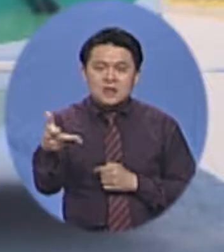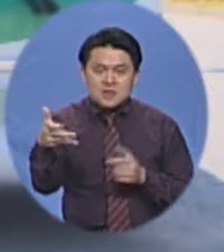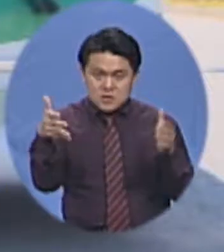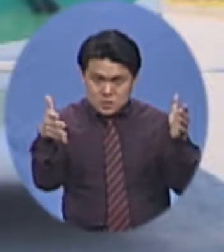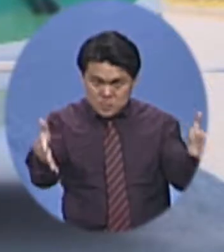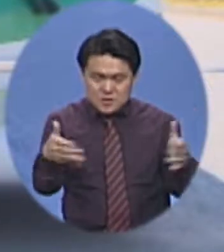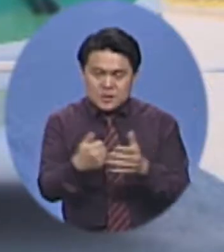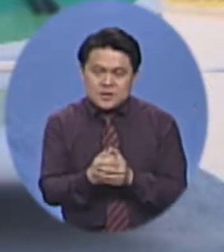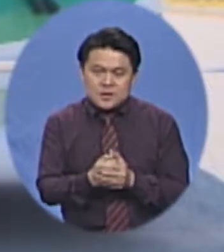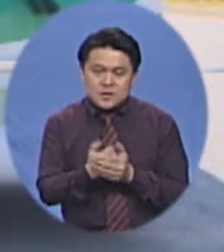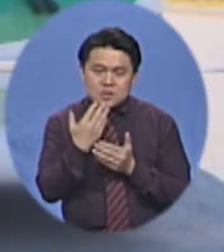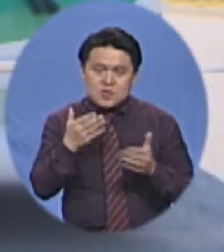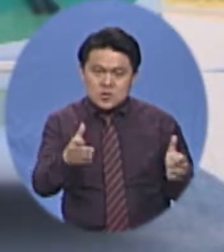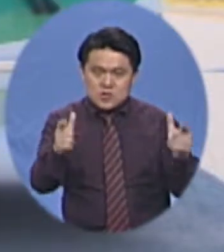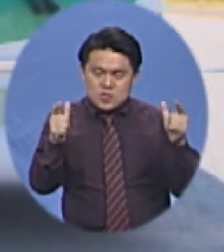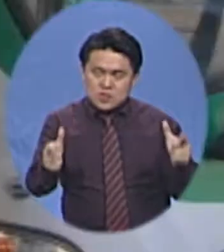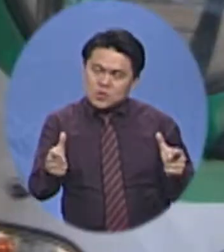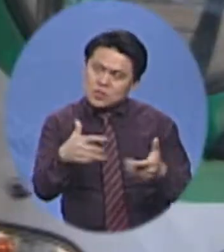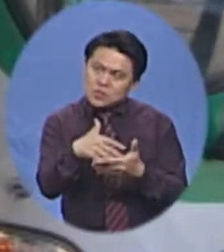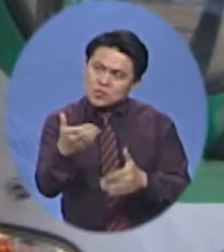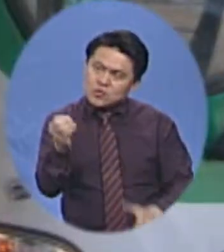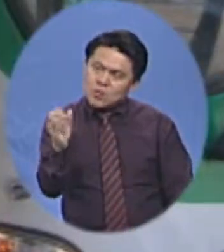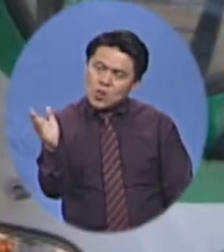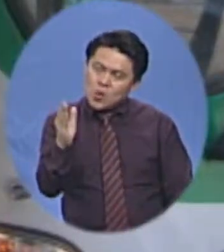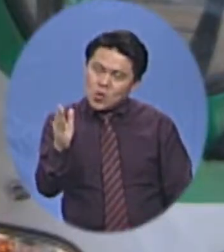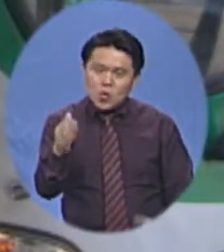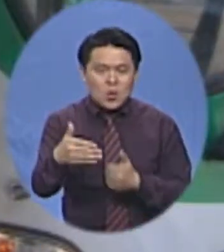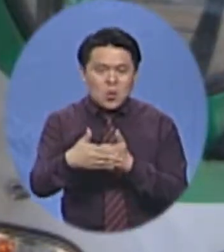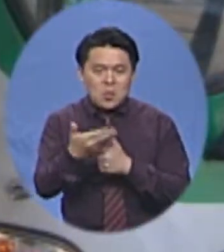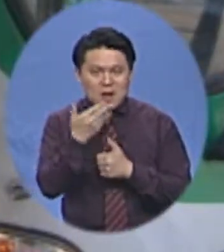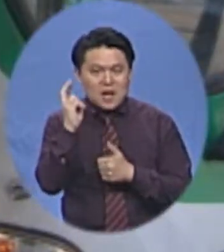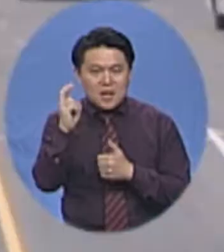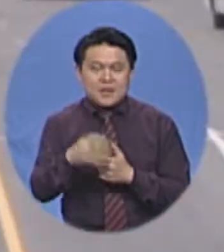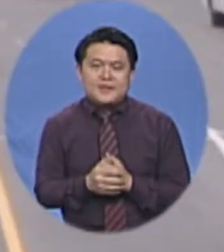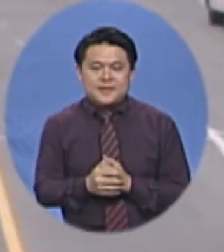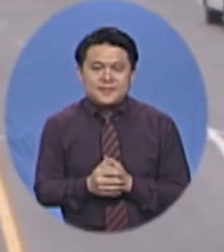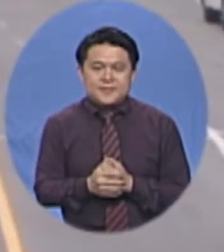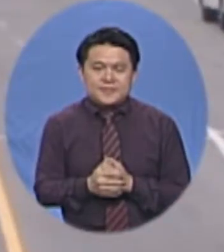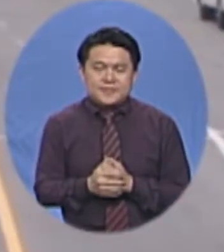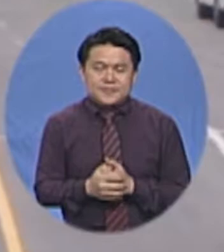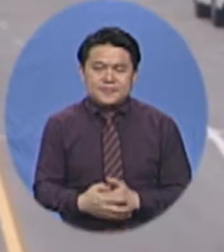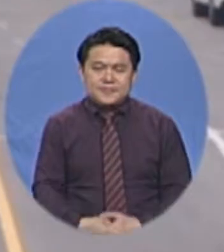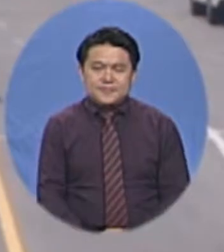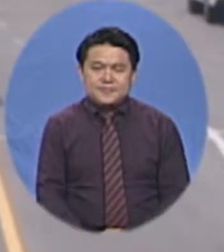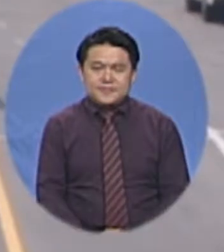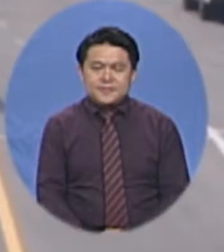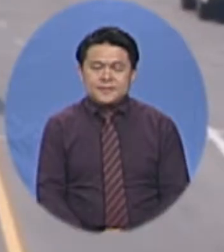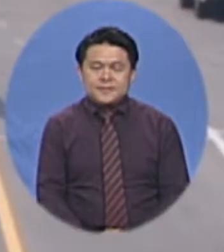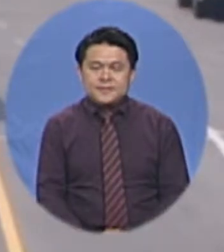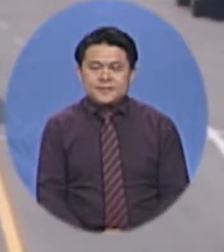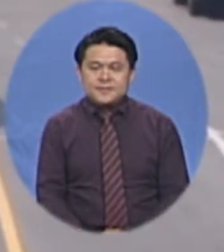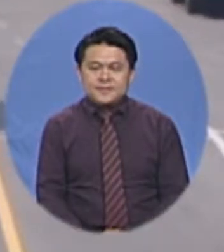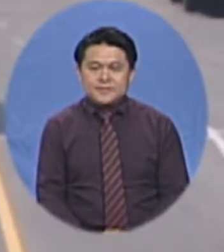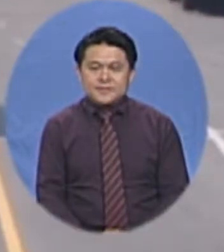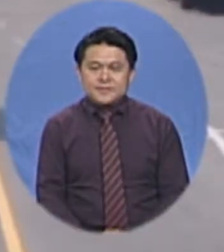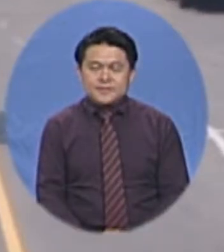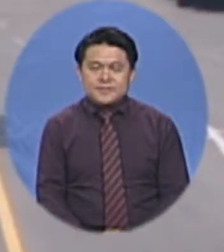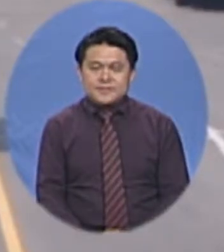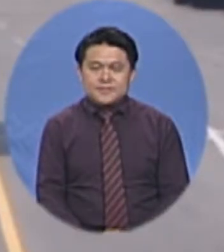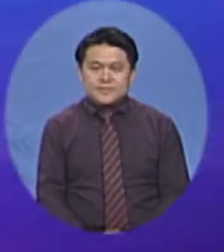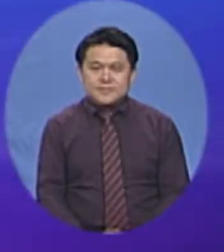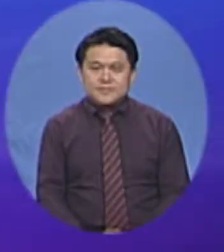청소년으로 경기도에서는 90만여 명이 혜택을 받을 수 있습니다. 복지TV 뉴스 황현입니다.